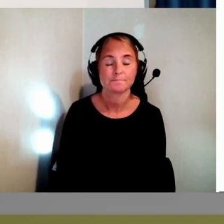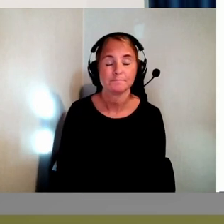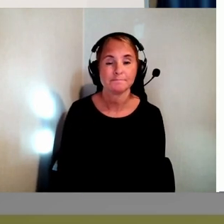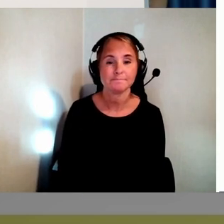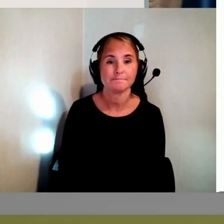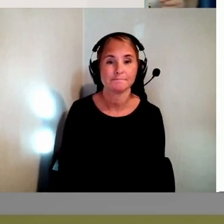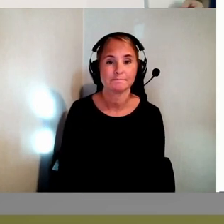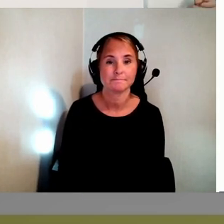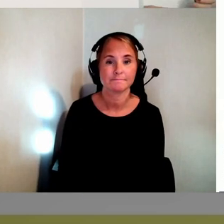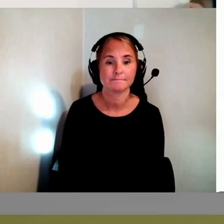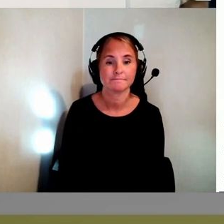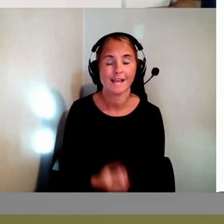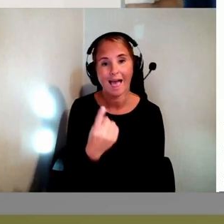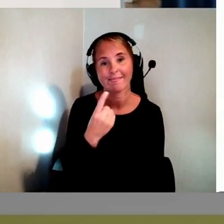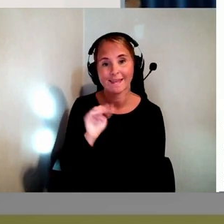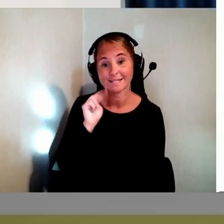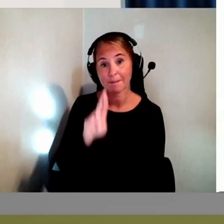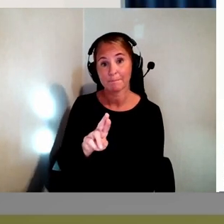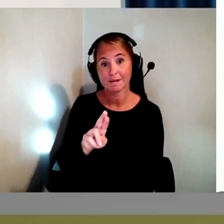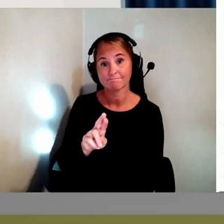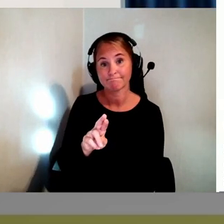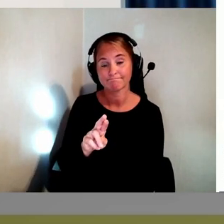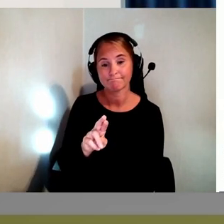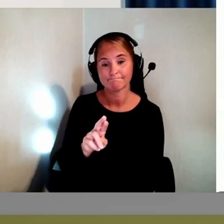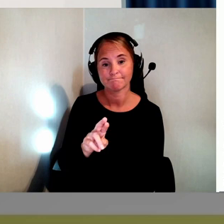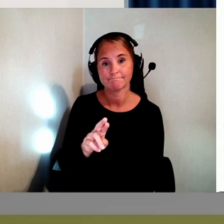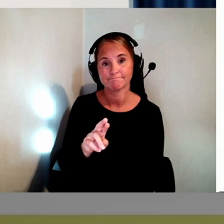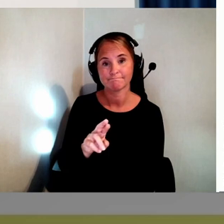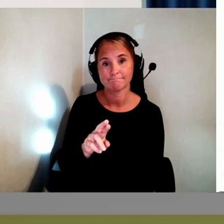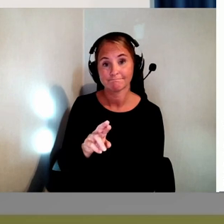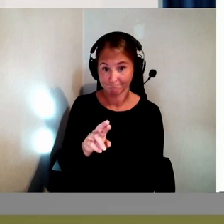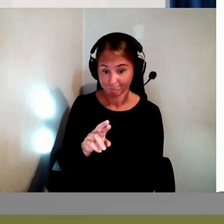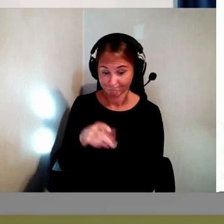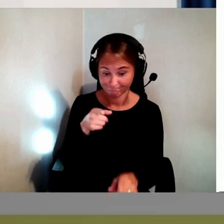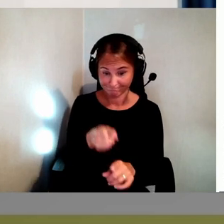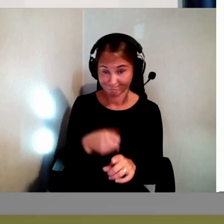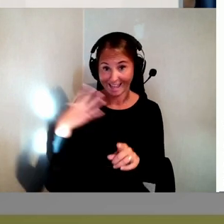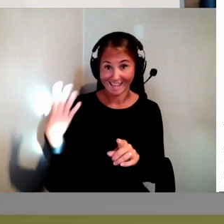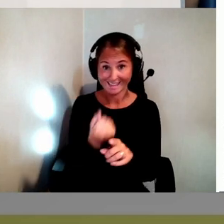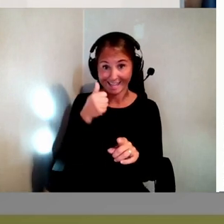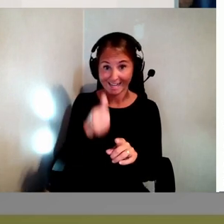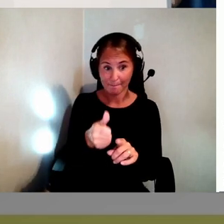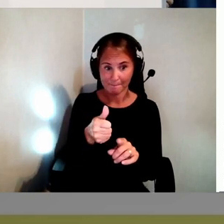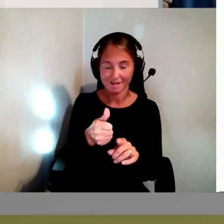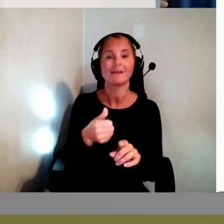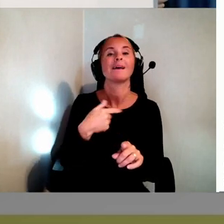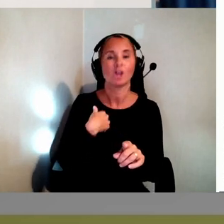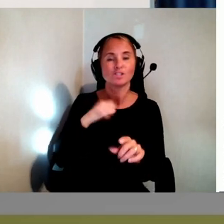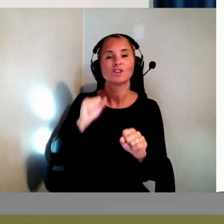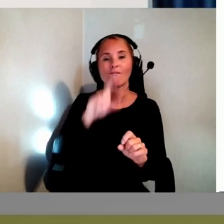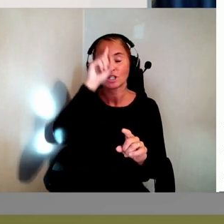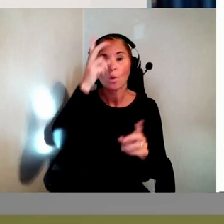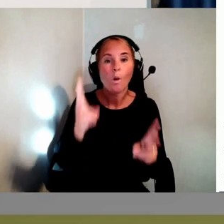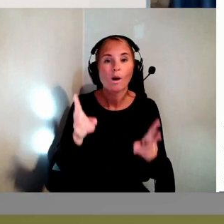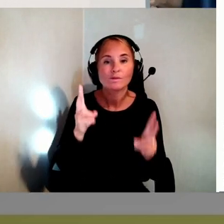ett exempel till sen när man har hittat knappen så ska man förstå den och det här här är ändå ett